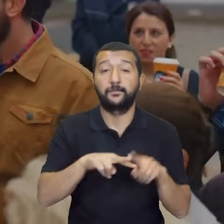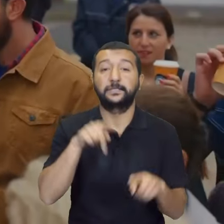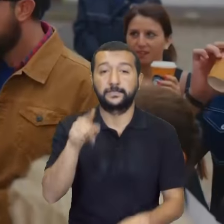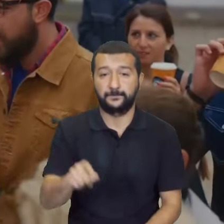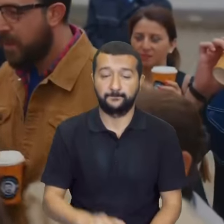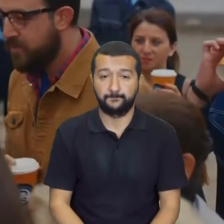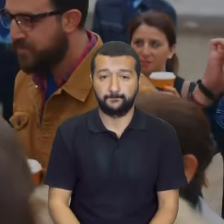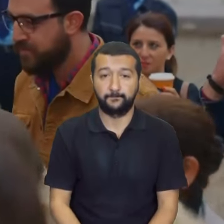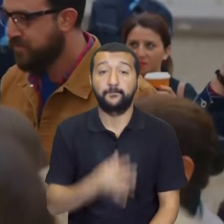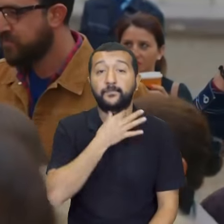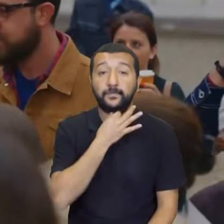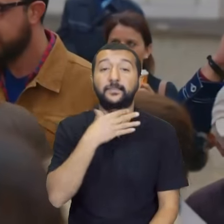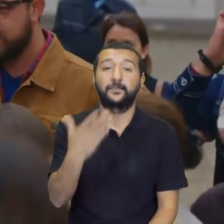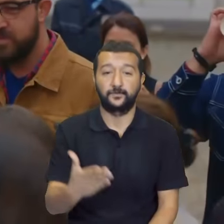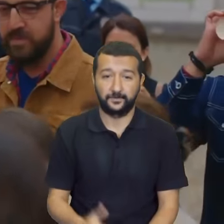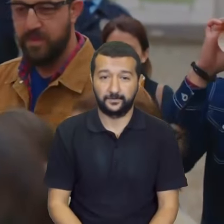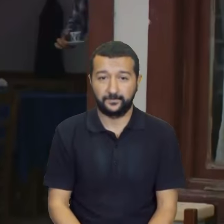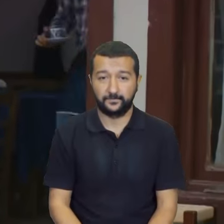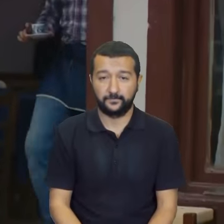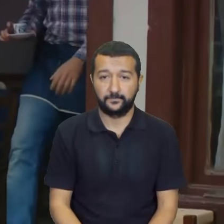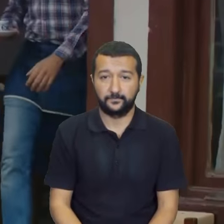Ahmetciğim. Teşekkürler.